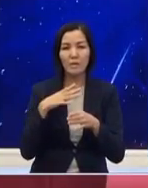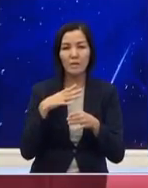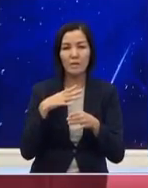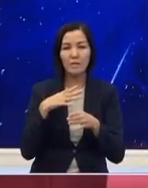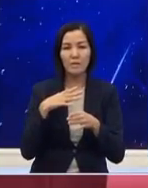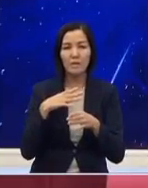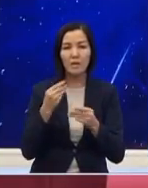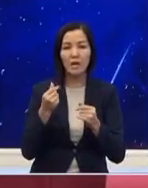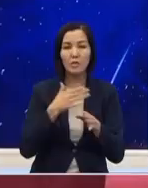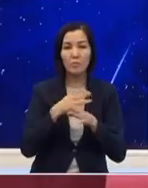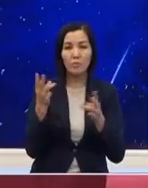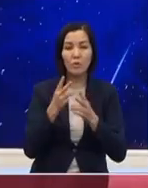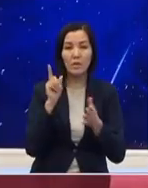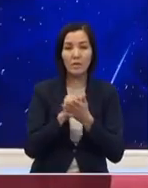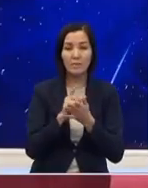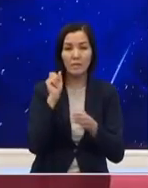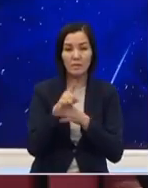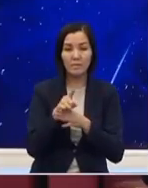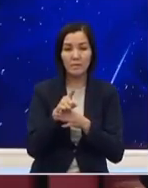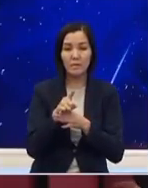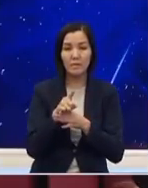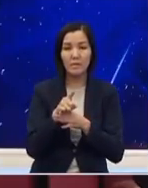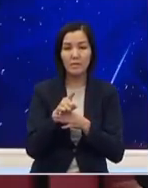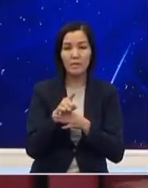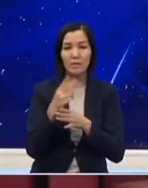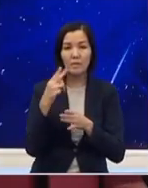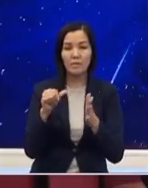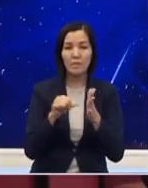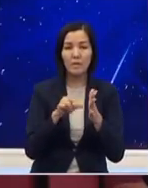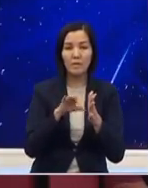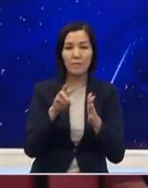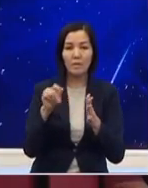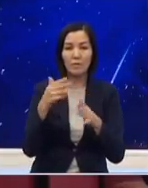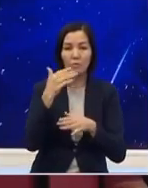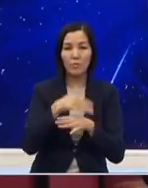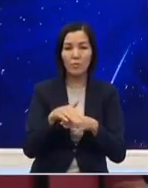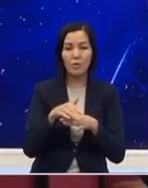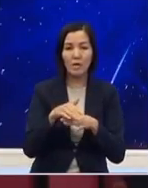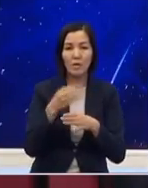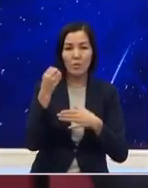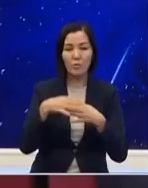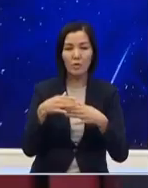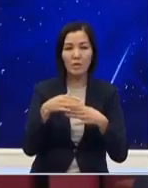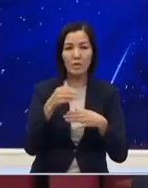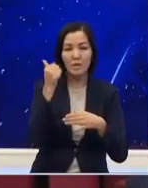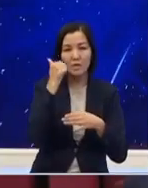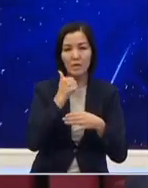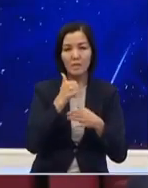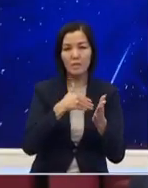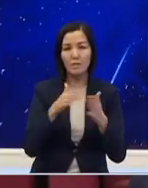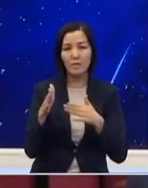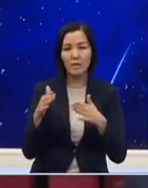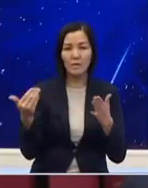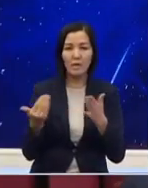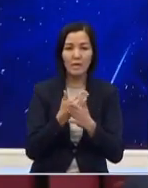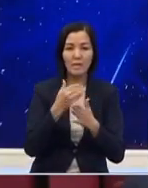көп. Заложи. И 26 миллион теңгеге орталық көшенің шарбақтарымен тозып кеткен жаңағы опора